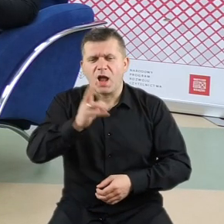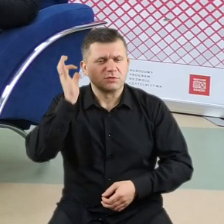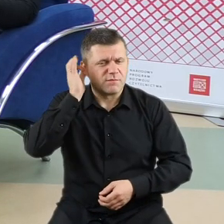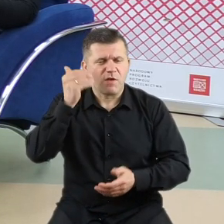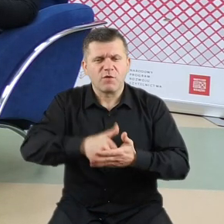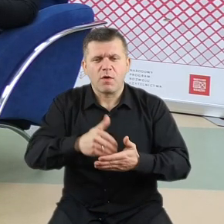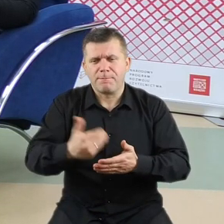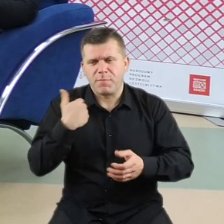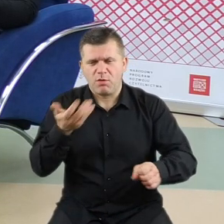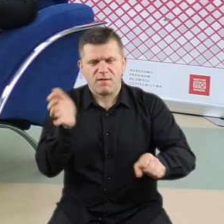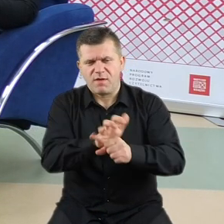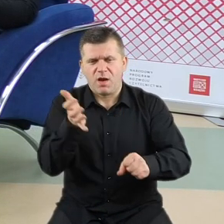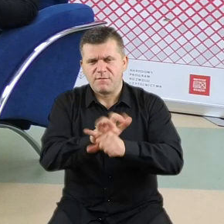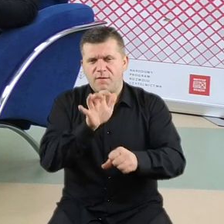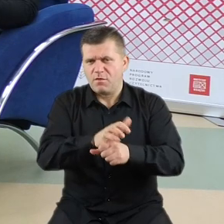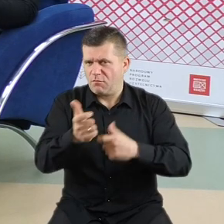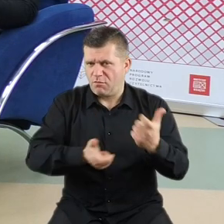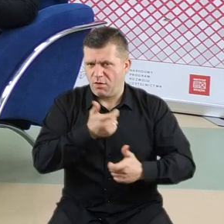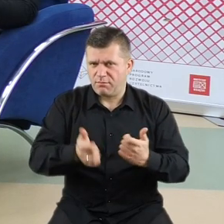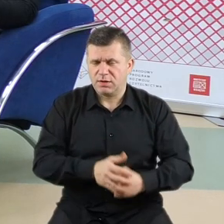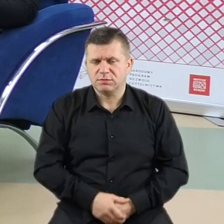dziecka została zgwałcona,